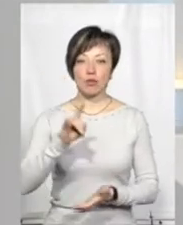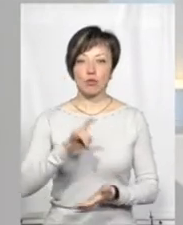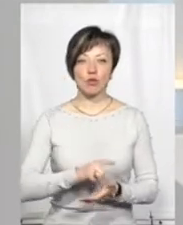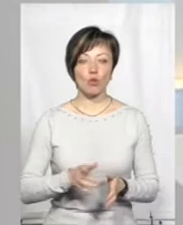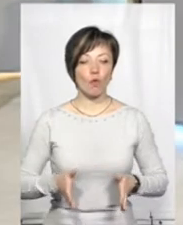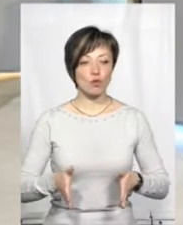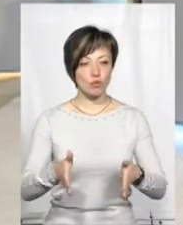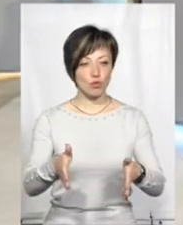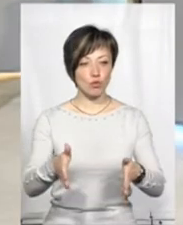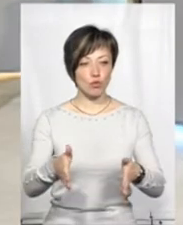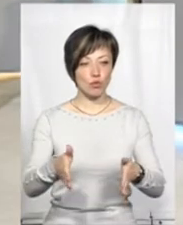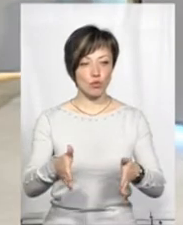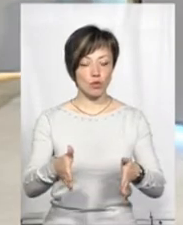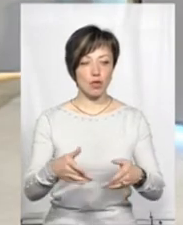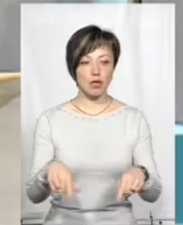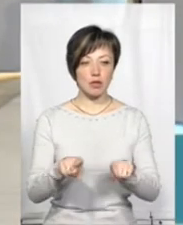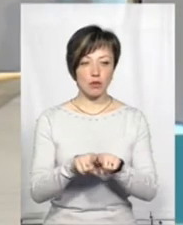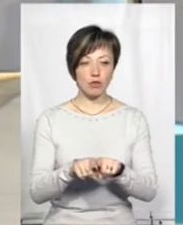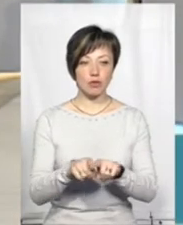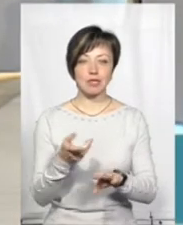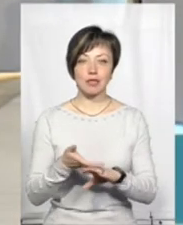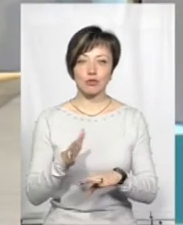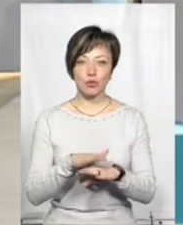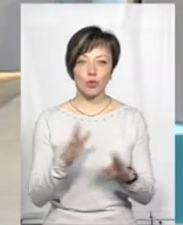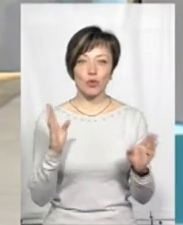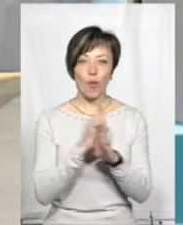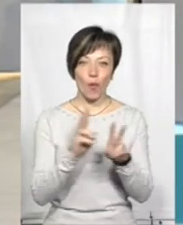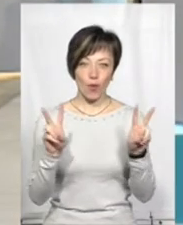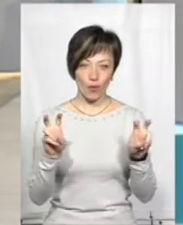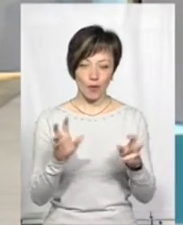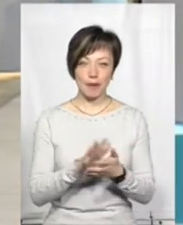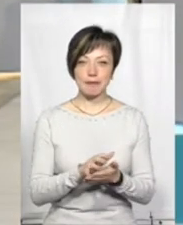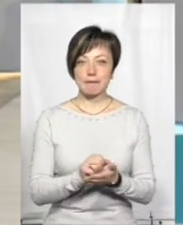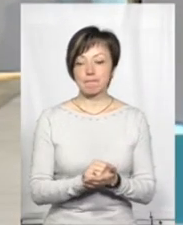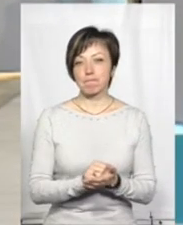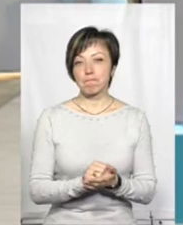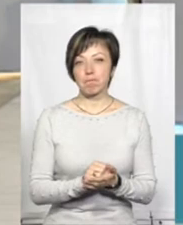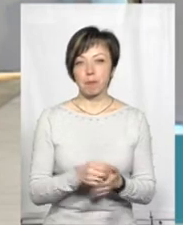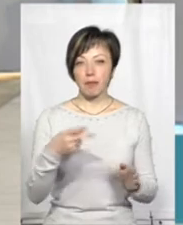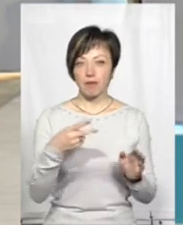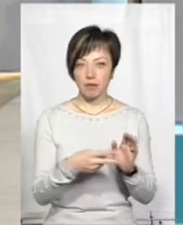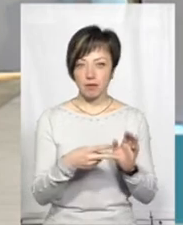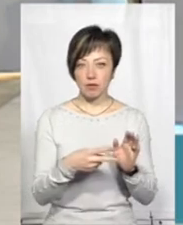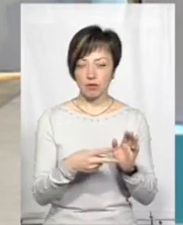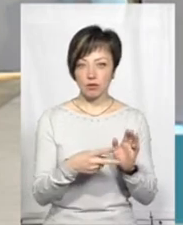злітно-посадкову смугу, її таку тяжку долю, з якого